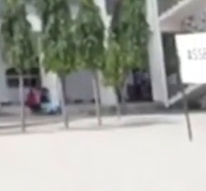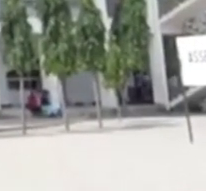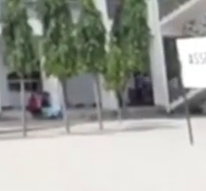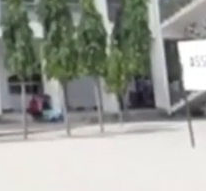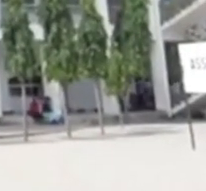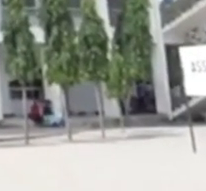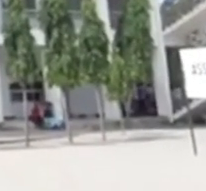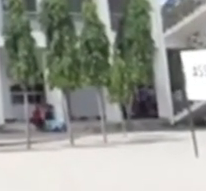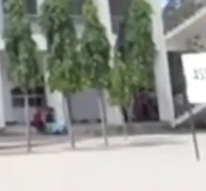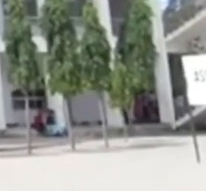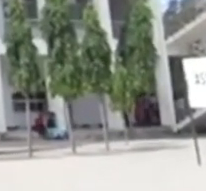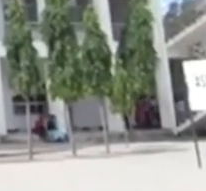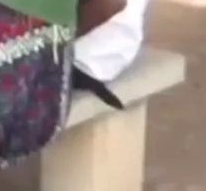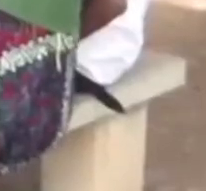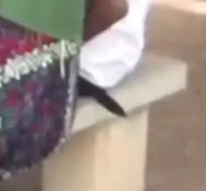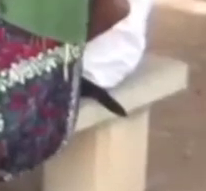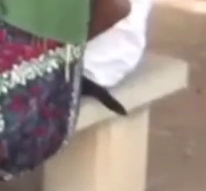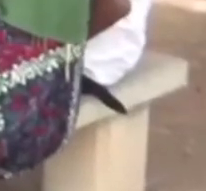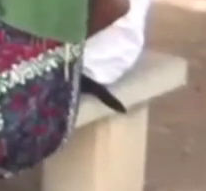0746777001 au